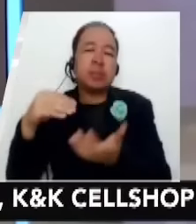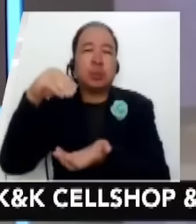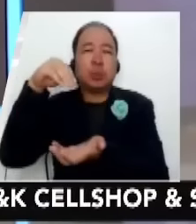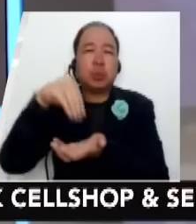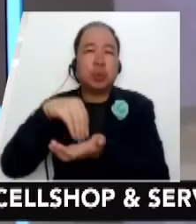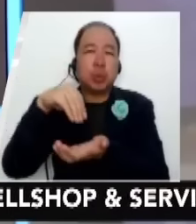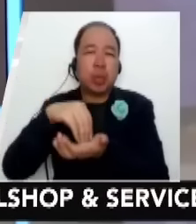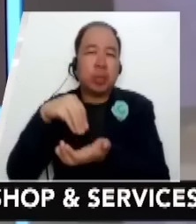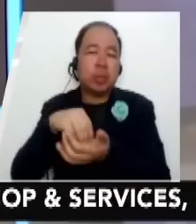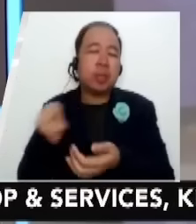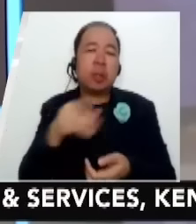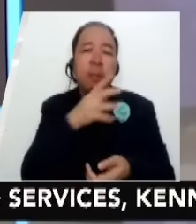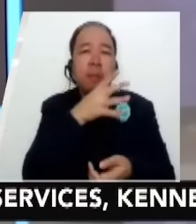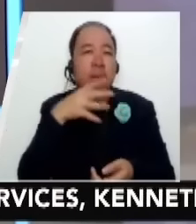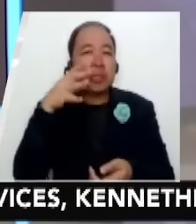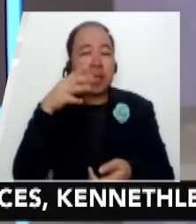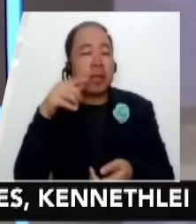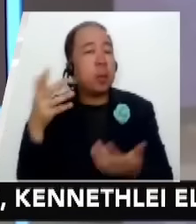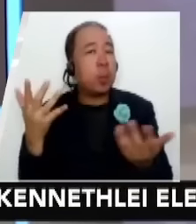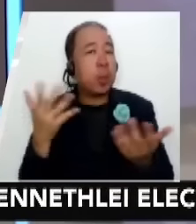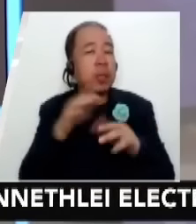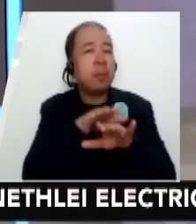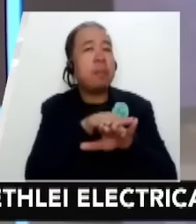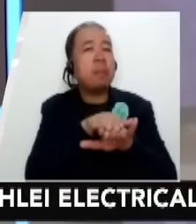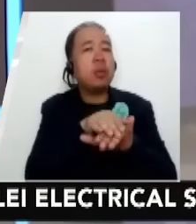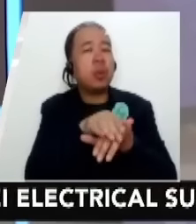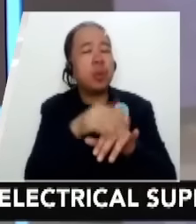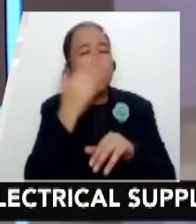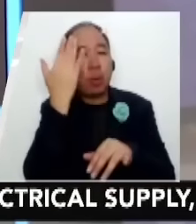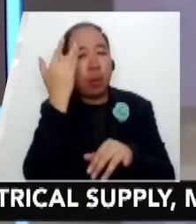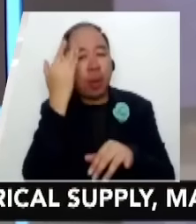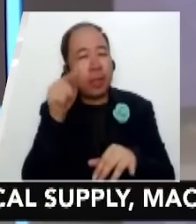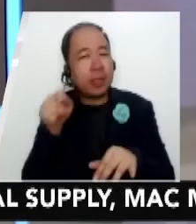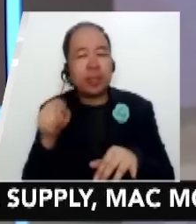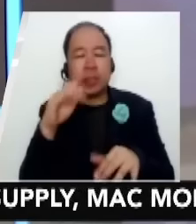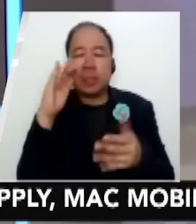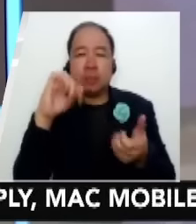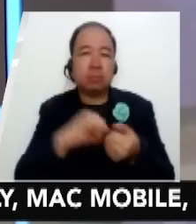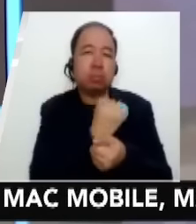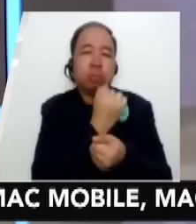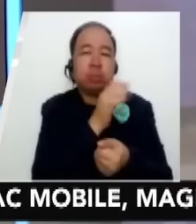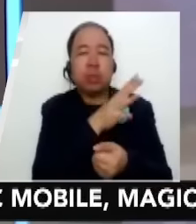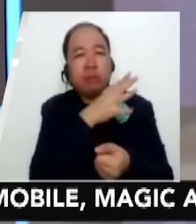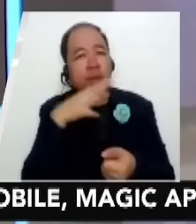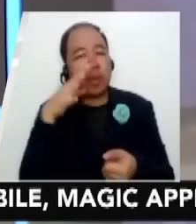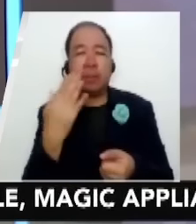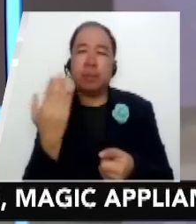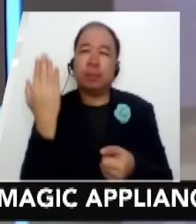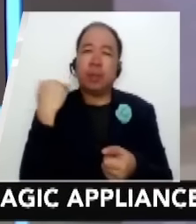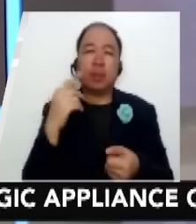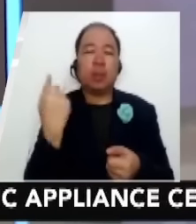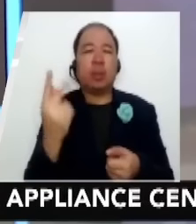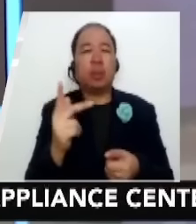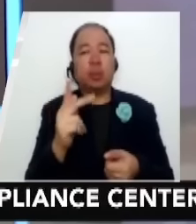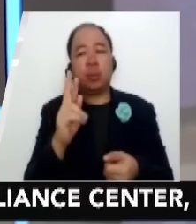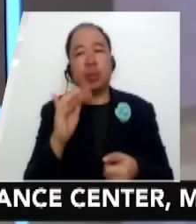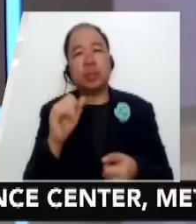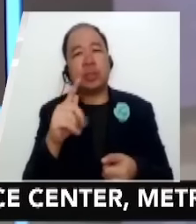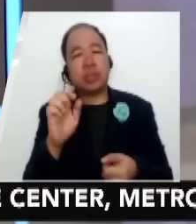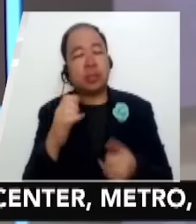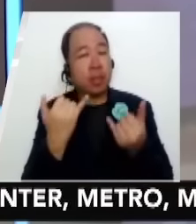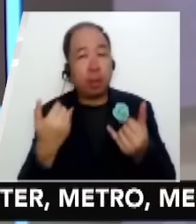Occidental Mindoro dahil sa mga nasirang pananim ng nagdaang bagyong Christine at hindi pa man nakakabangon.